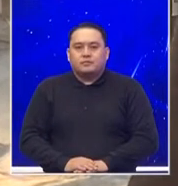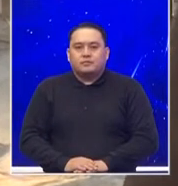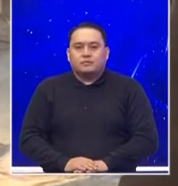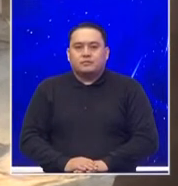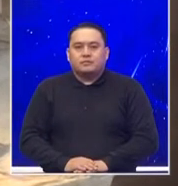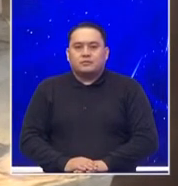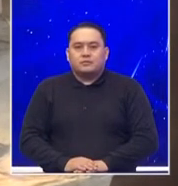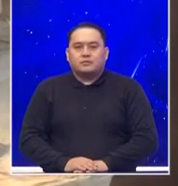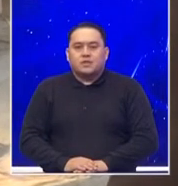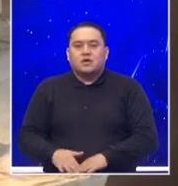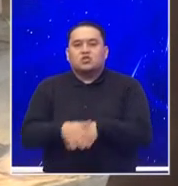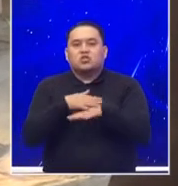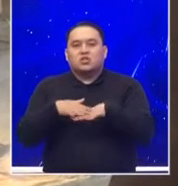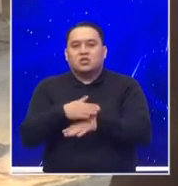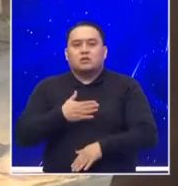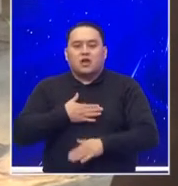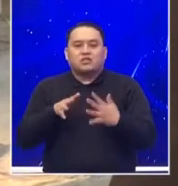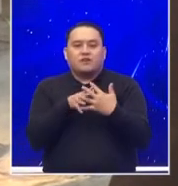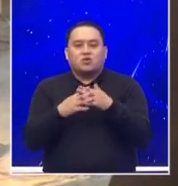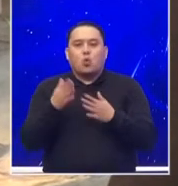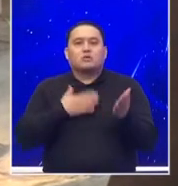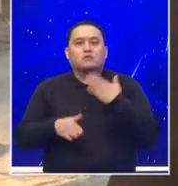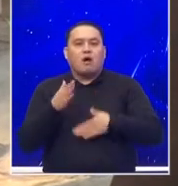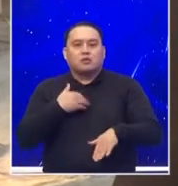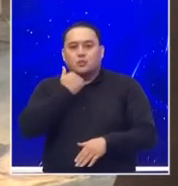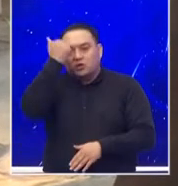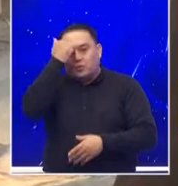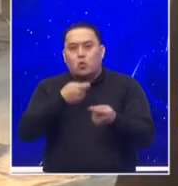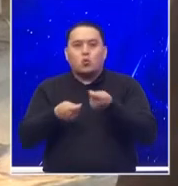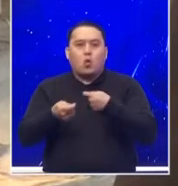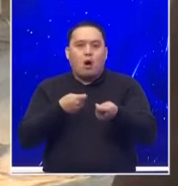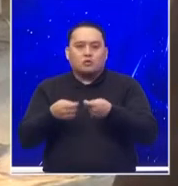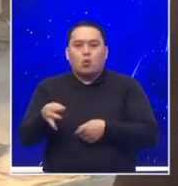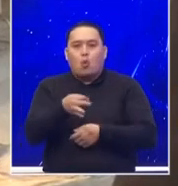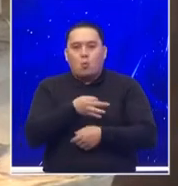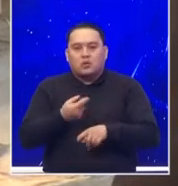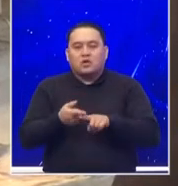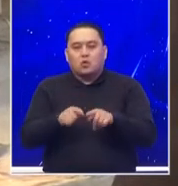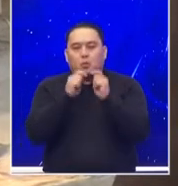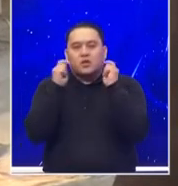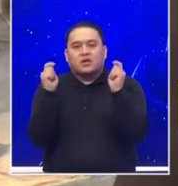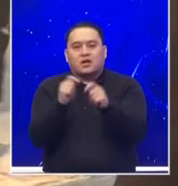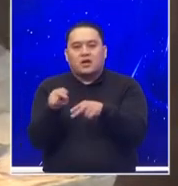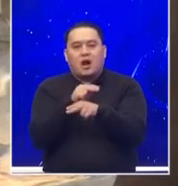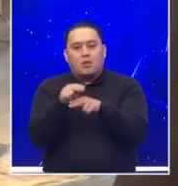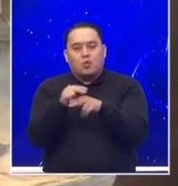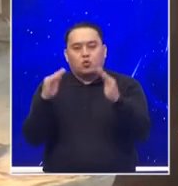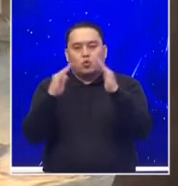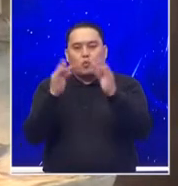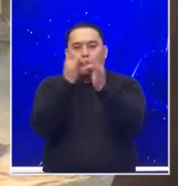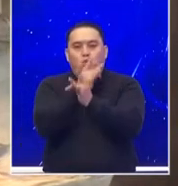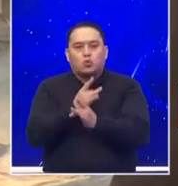такуан что жители нашего села очень рады спасибо руководству района и области за это прекрасно отремонтированы дом культуры